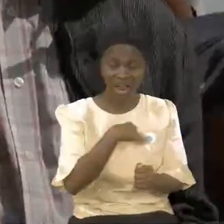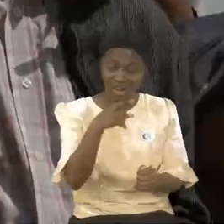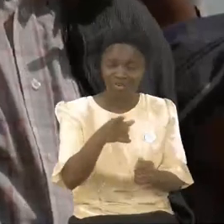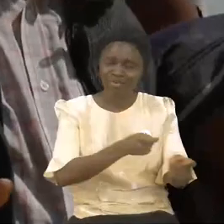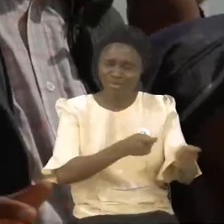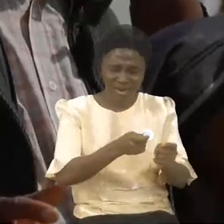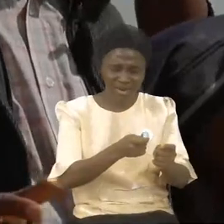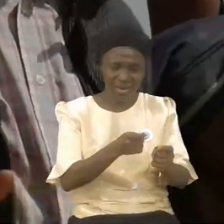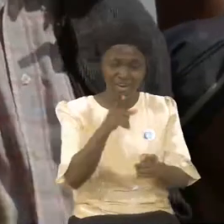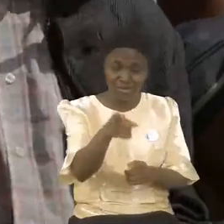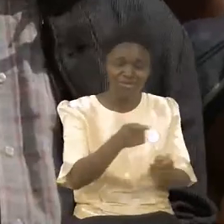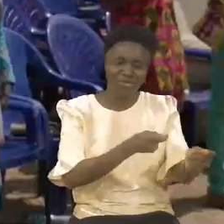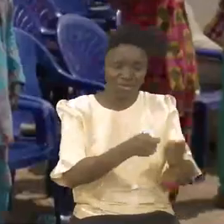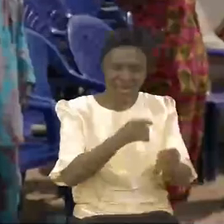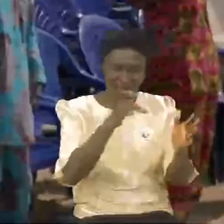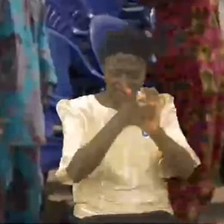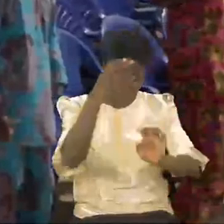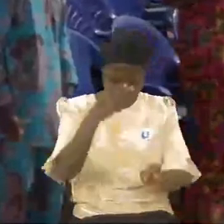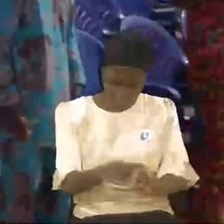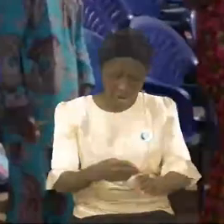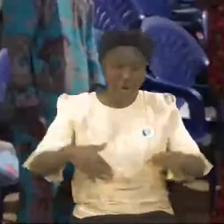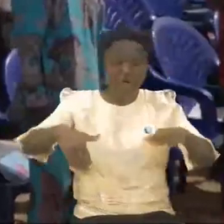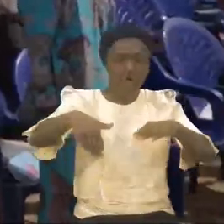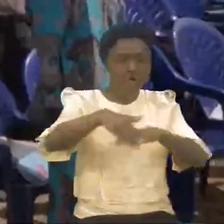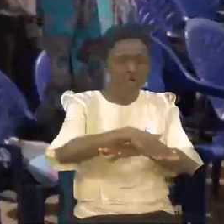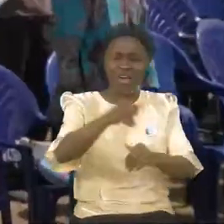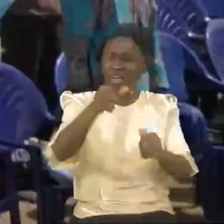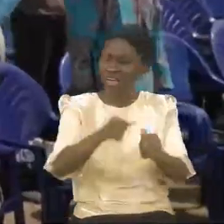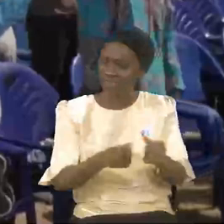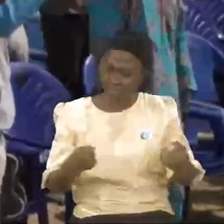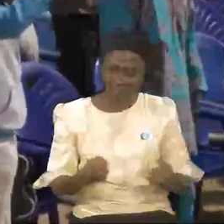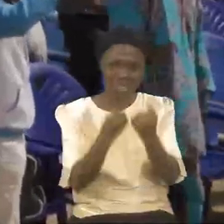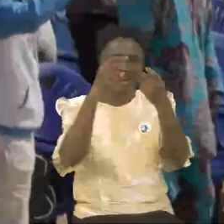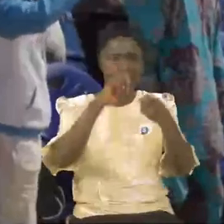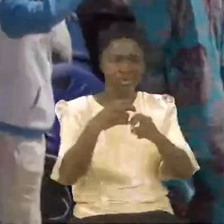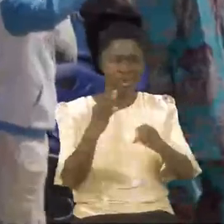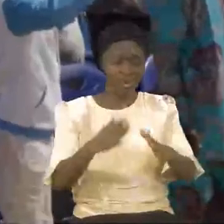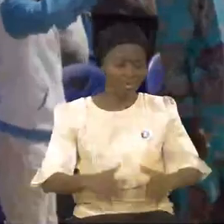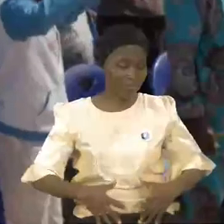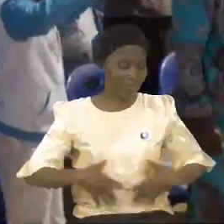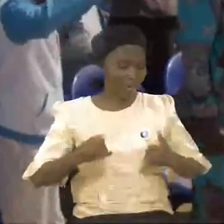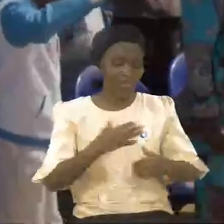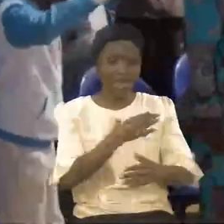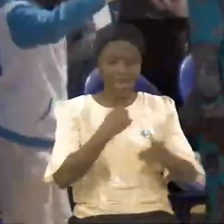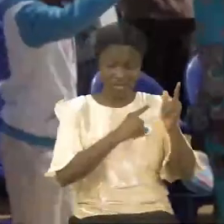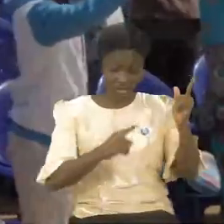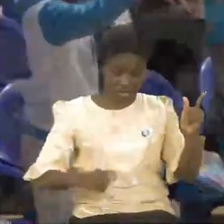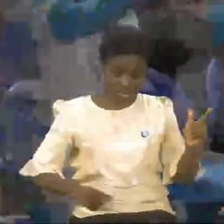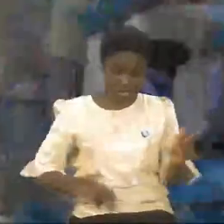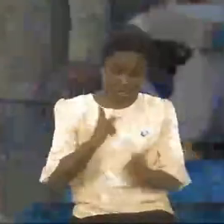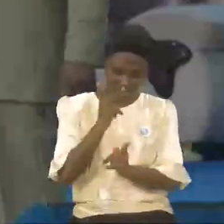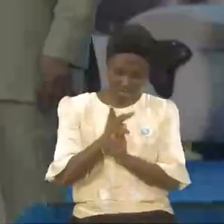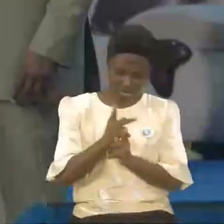régner régner régner sur tous les défis de la vie et que le Seigneur vous